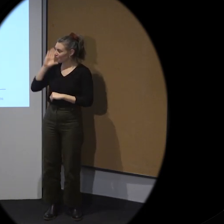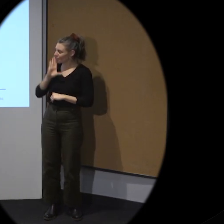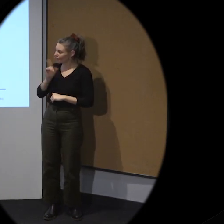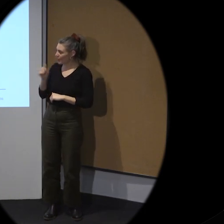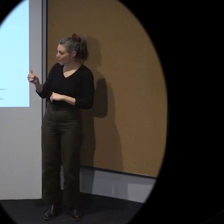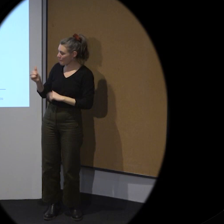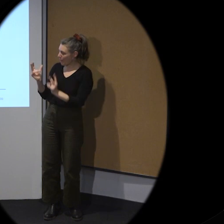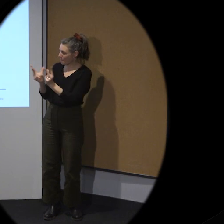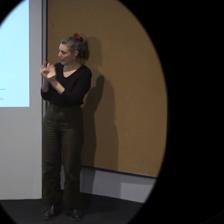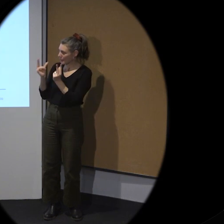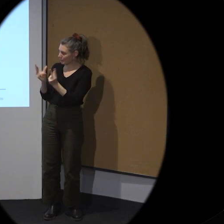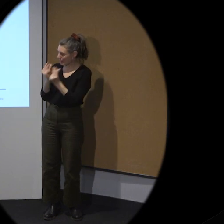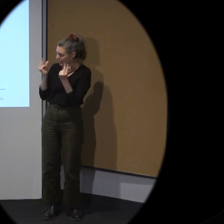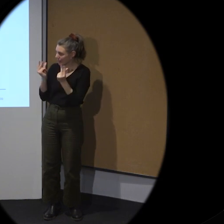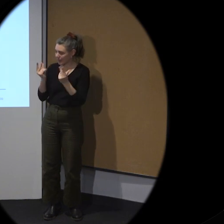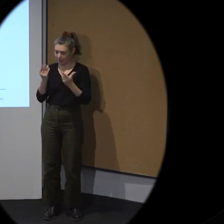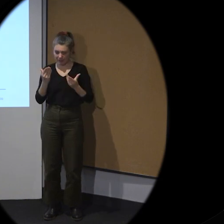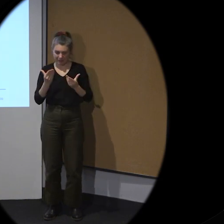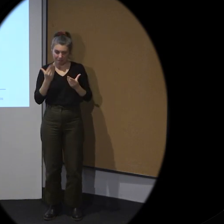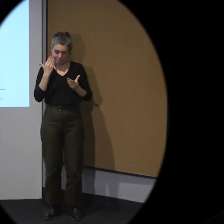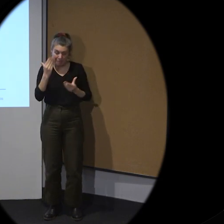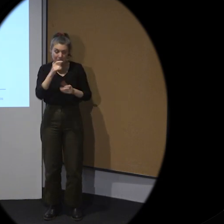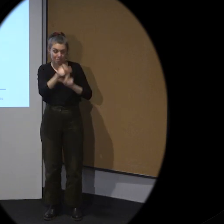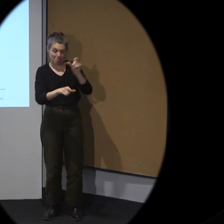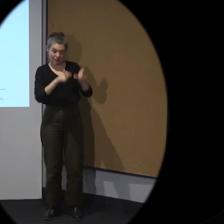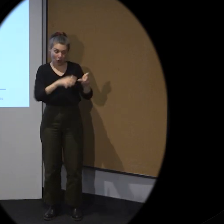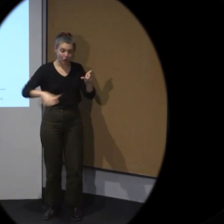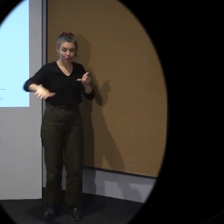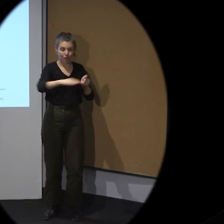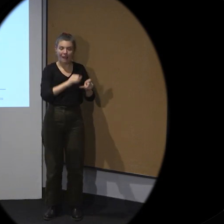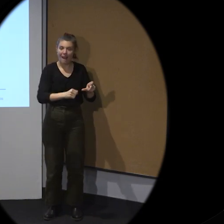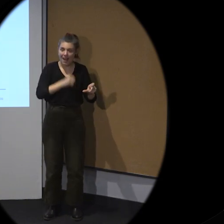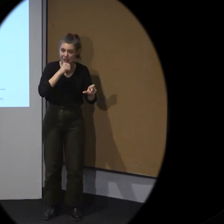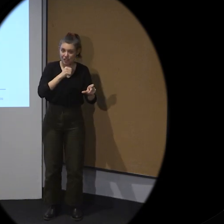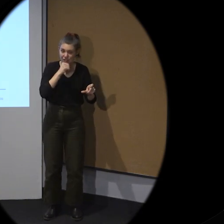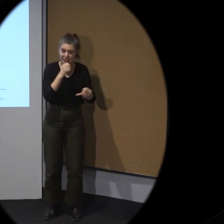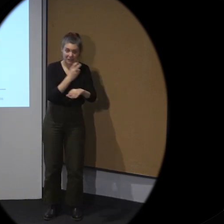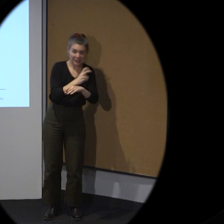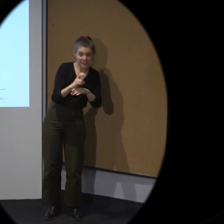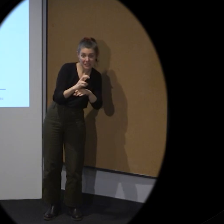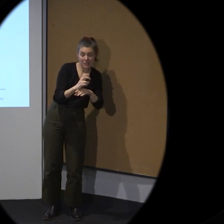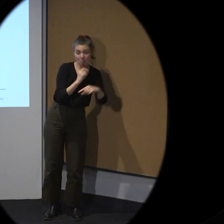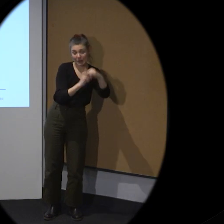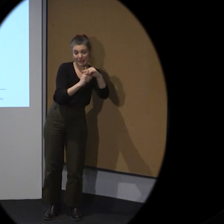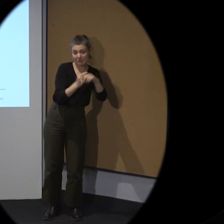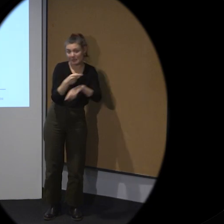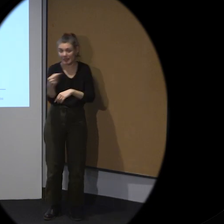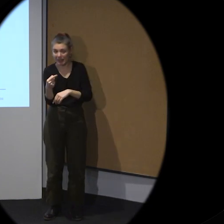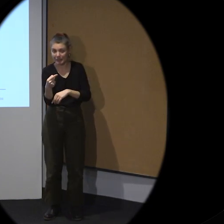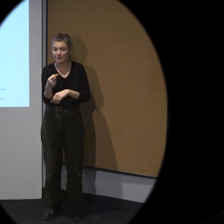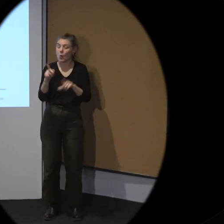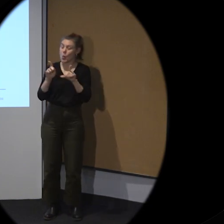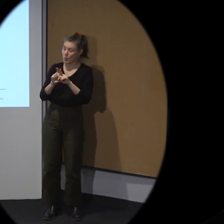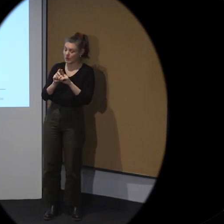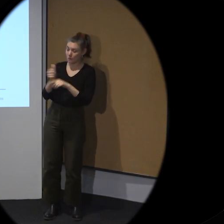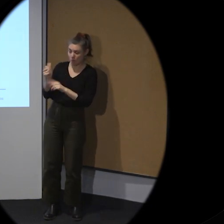et les risques des activités physiques chez les seniors? Vous allez aussi vous concentrer sur et les pratiques des personnes diabétiques